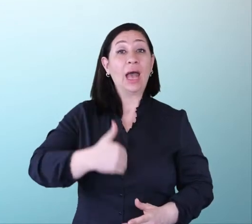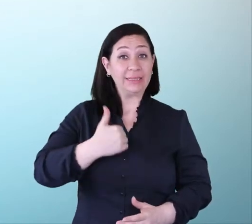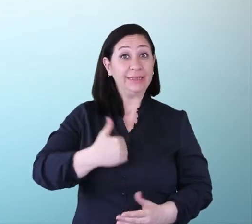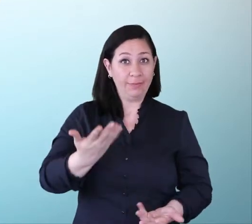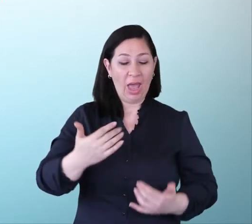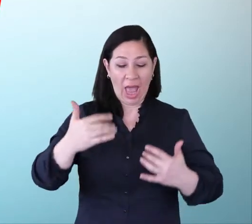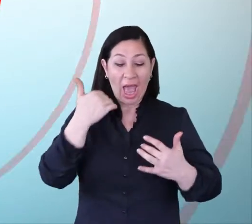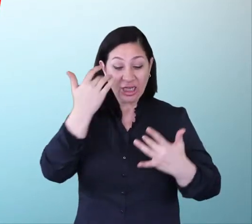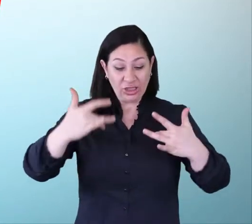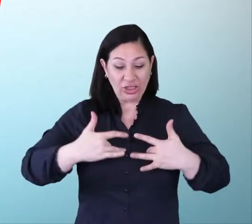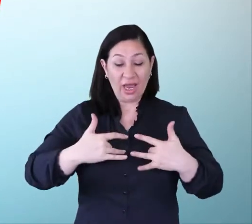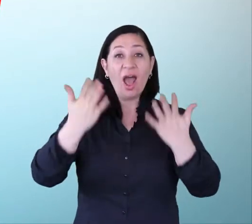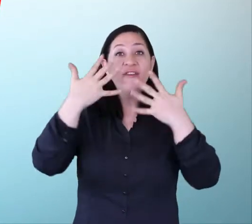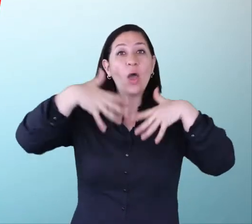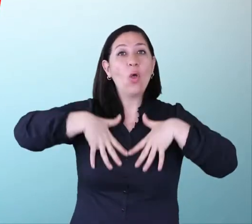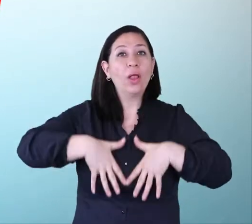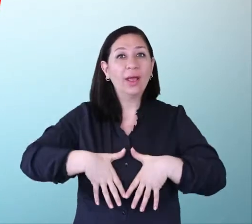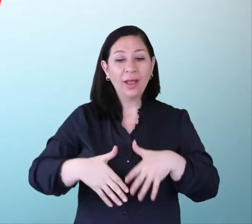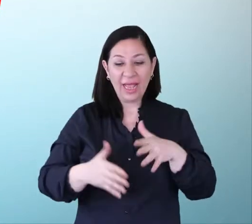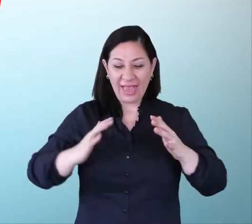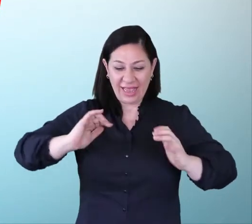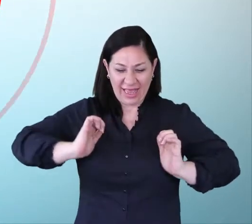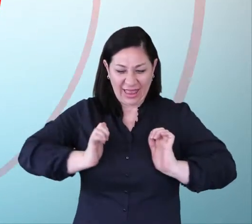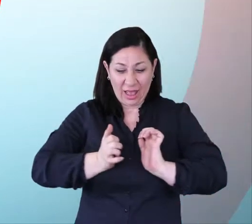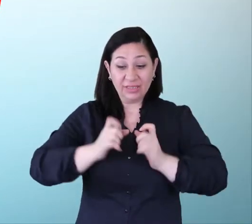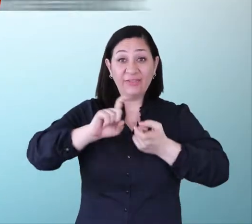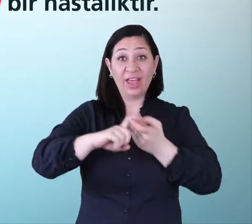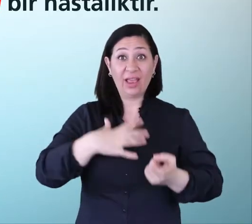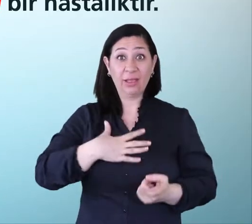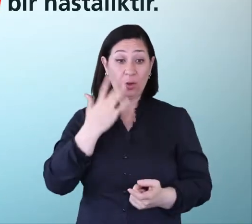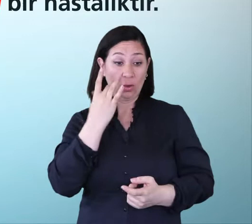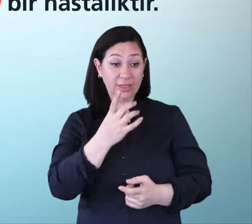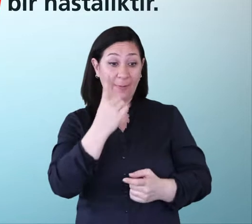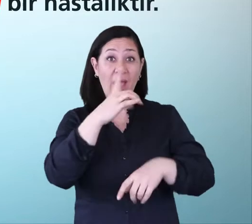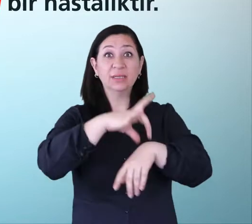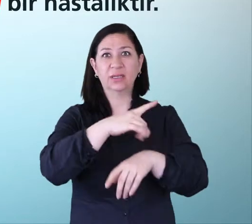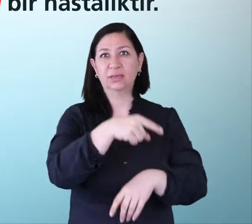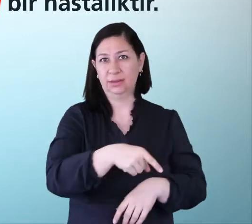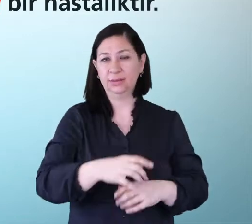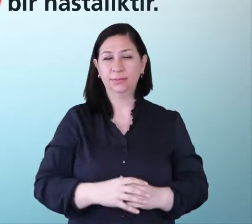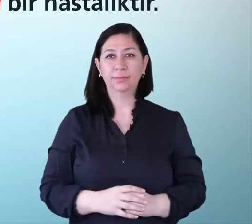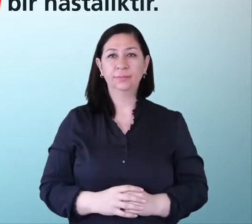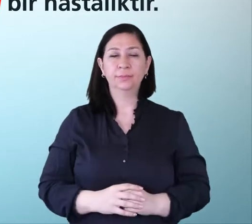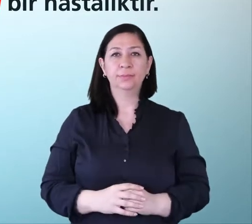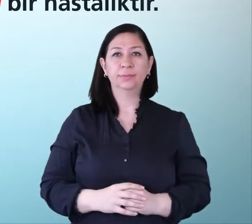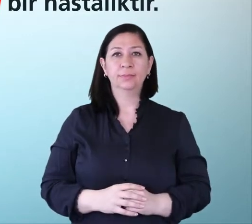Astım, akciğer içi hava yollarının geriye dönebilen daralmasıyla kendini gösteren bir hastalıktır.